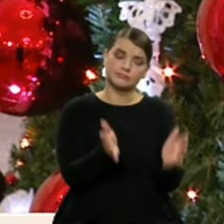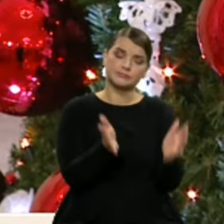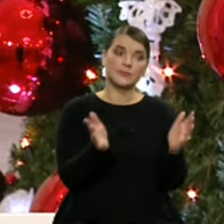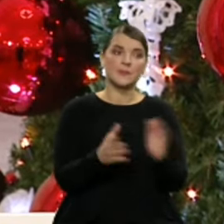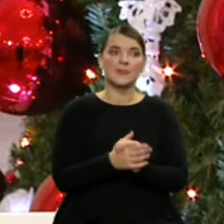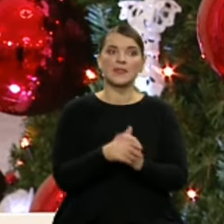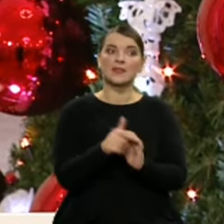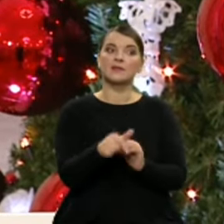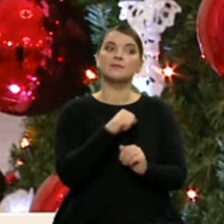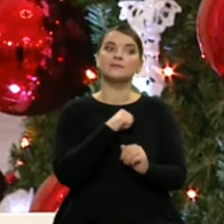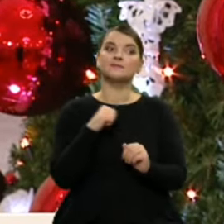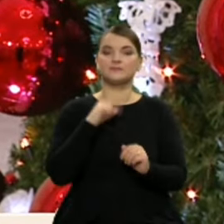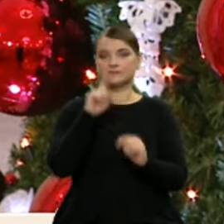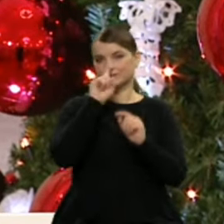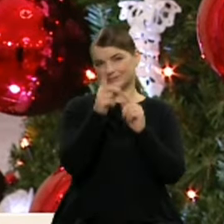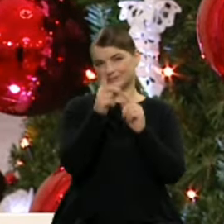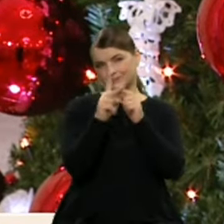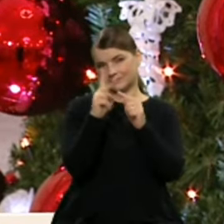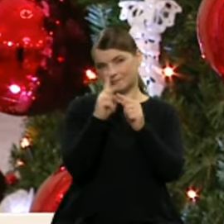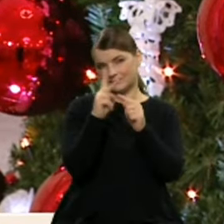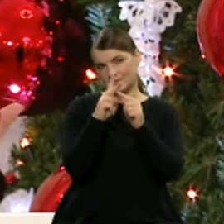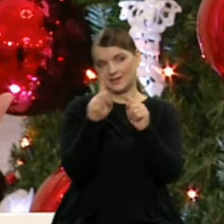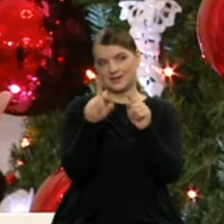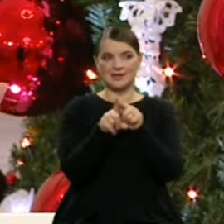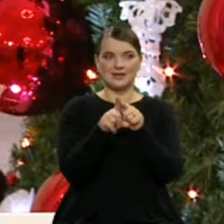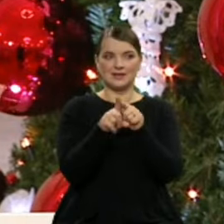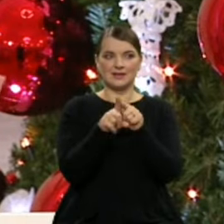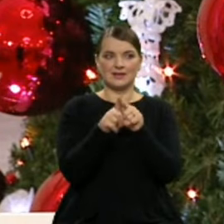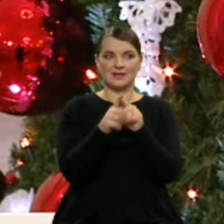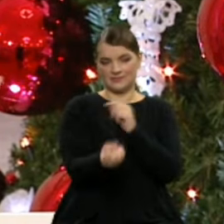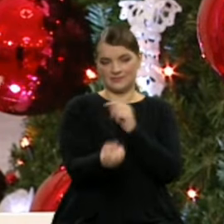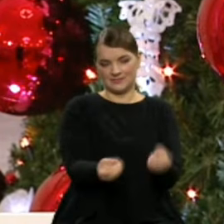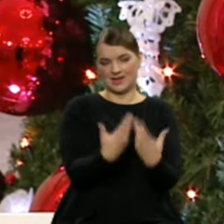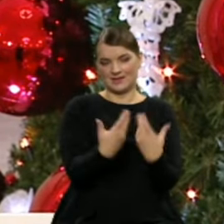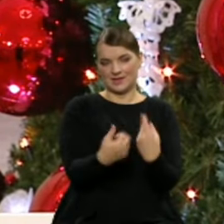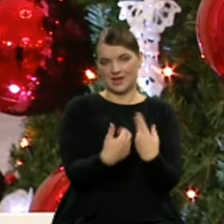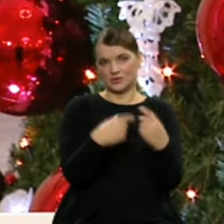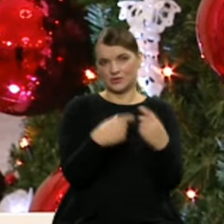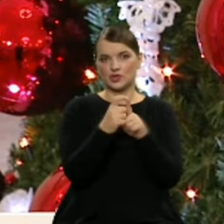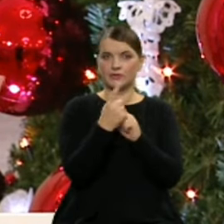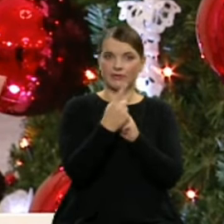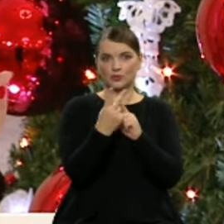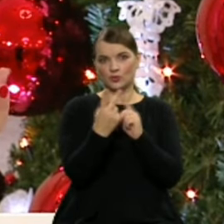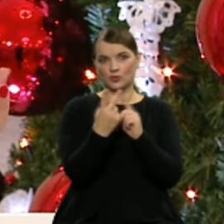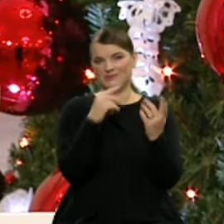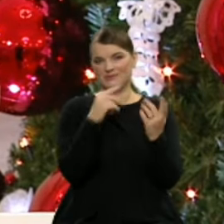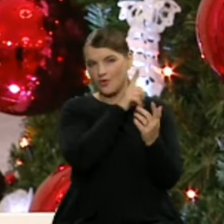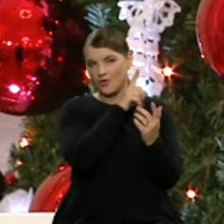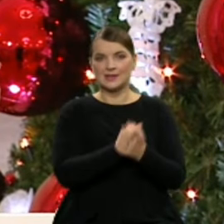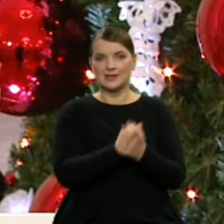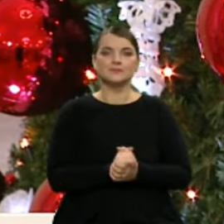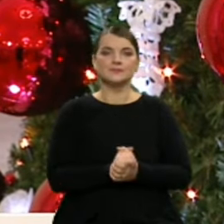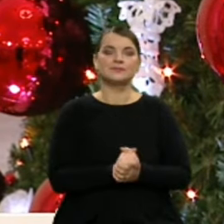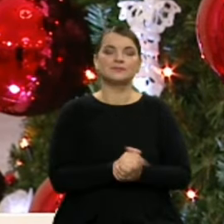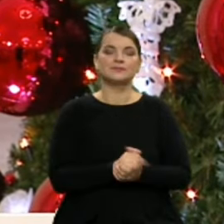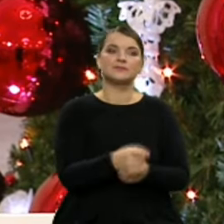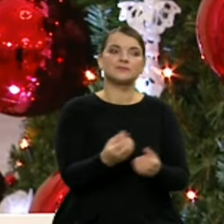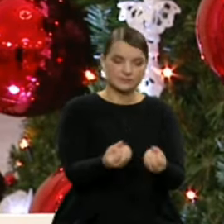jinai papasakoja, nu tas 1,5 metų vaikiukas, kuris šiaip moka gal ten porą tik žodžių, ir jinai